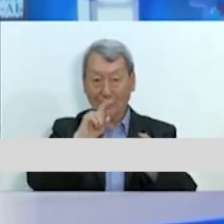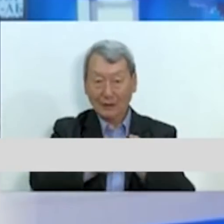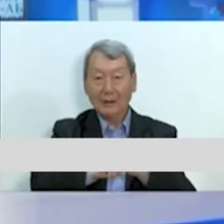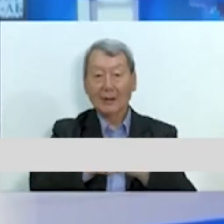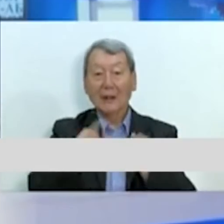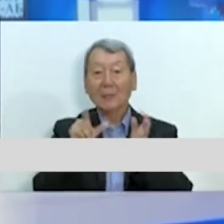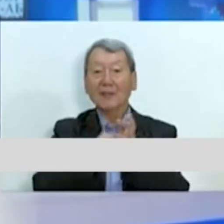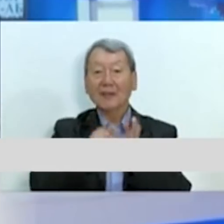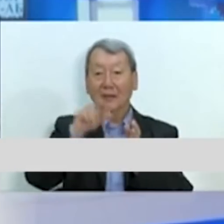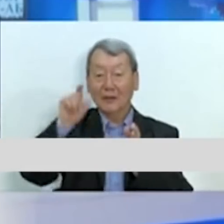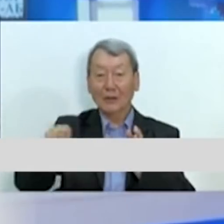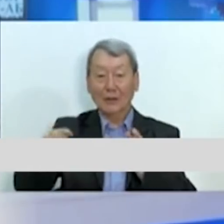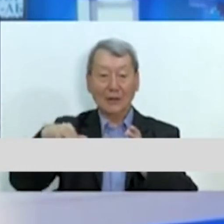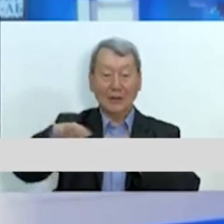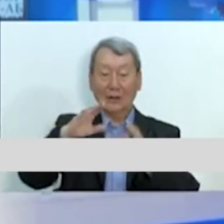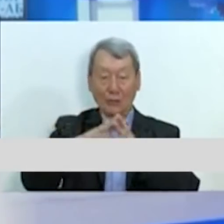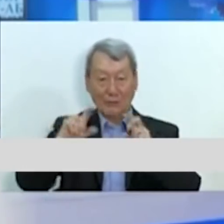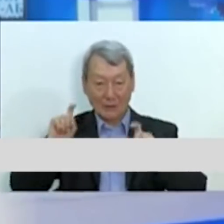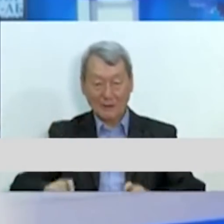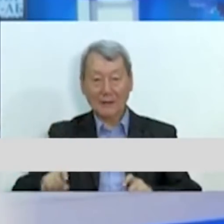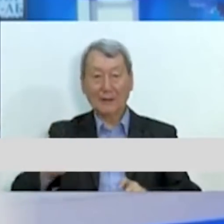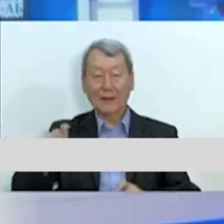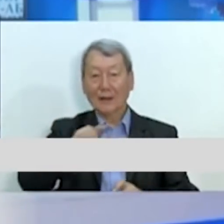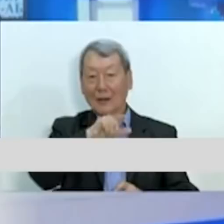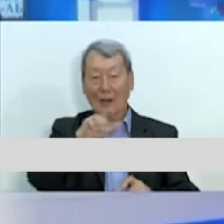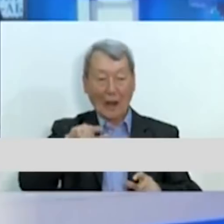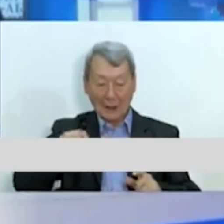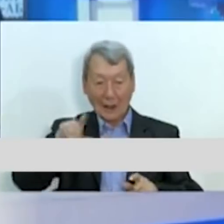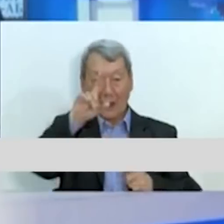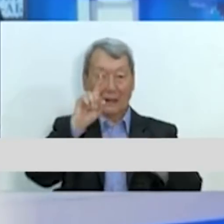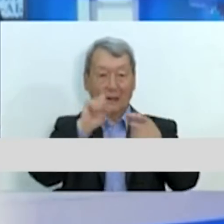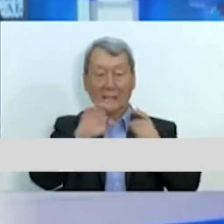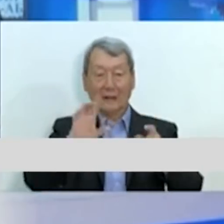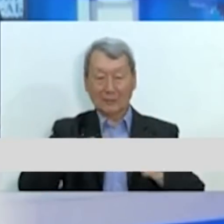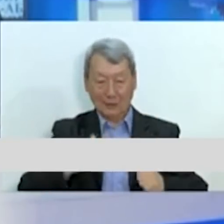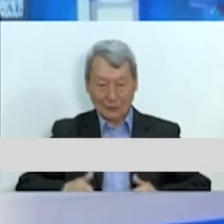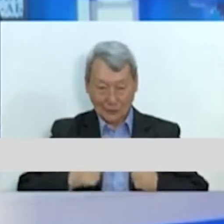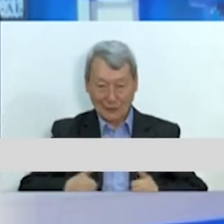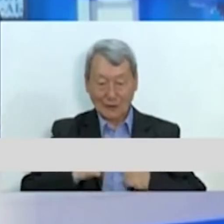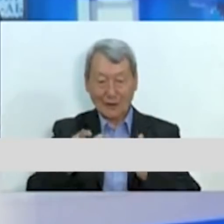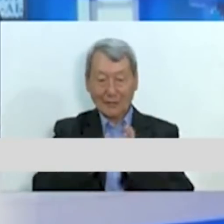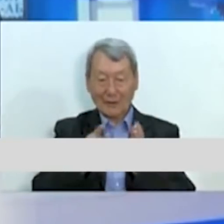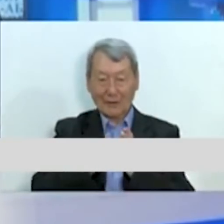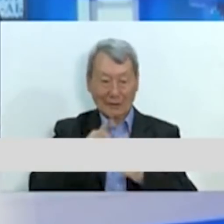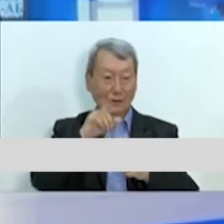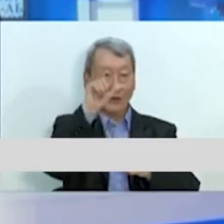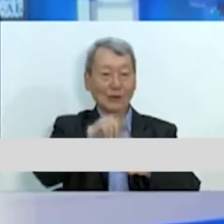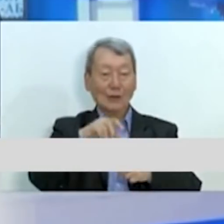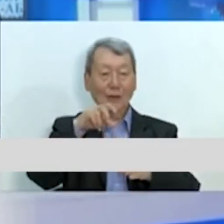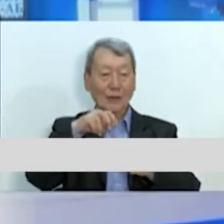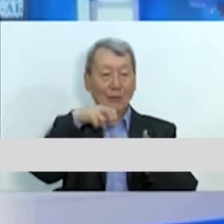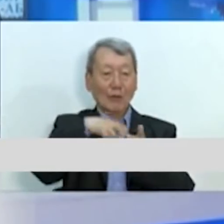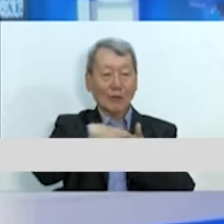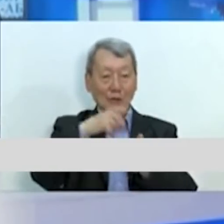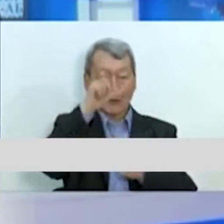байланыштуу пенсионерлерибиз үйдөн чыкпасын, аларга эч ким менен контакт болбосун деген максатта биз пенсиядан бардыгын